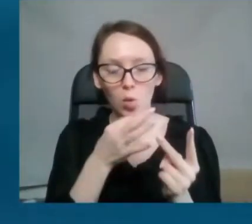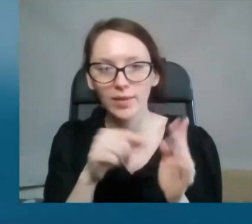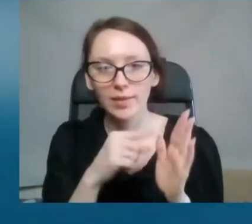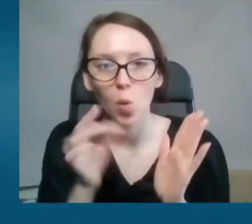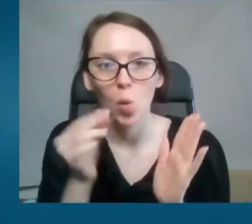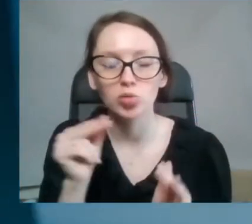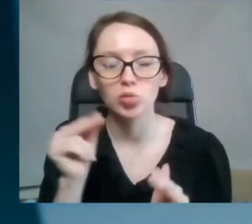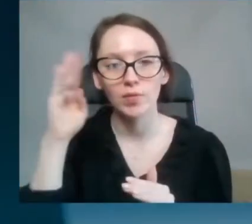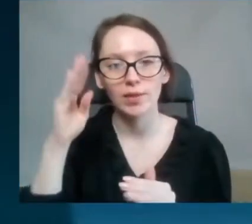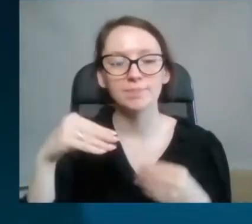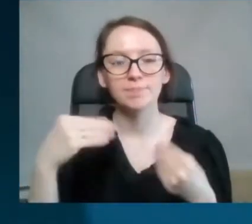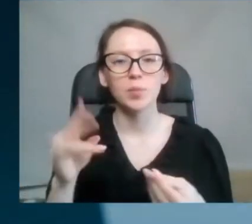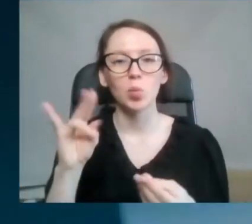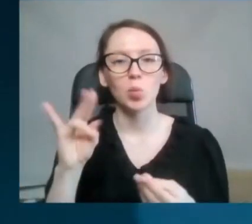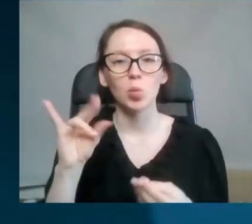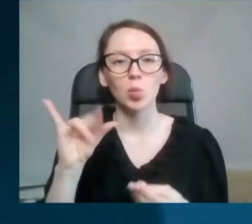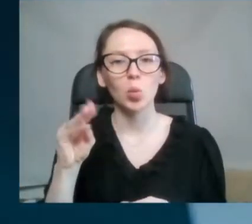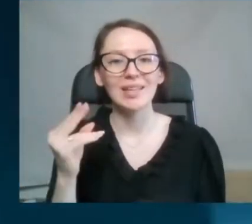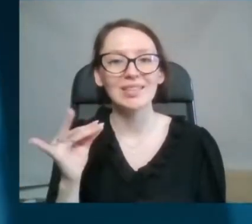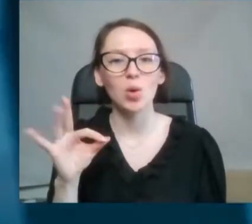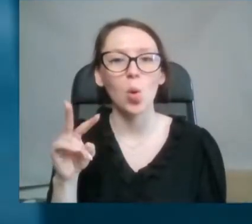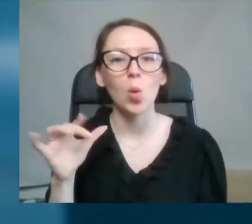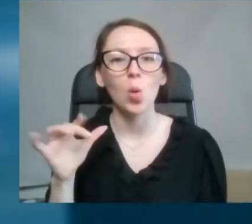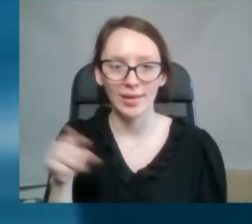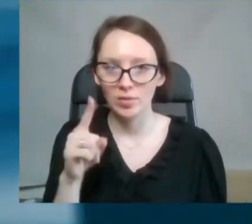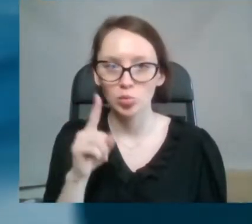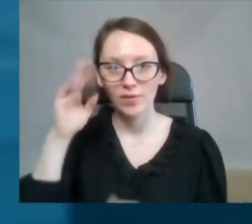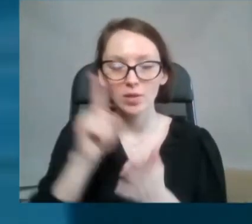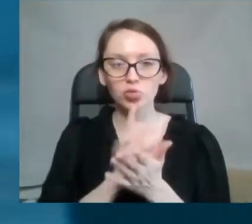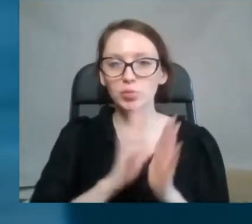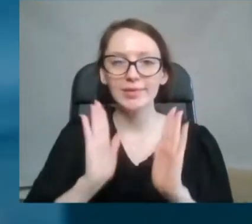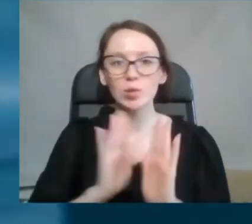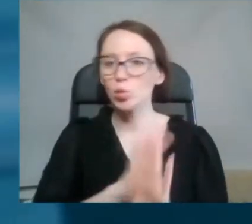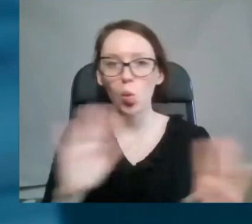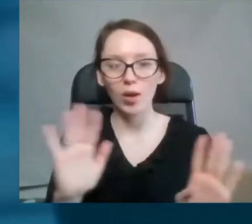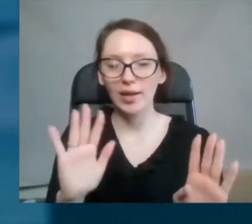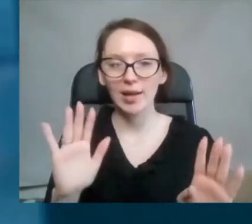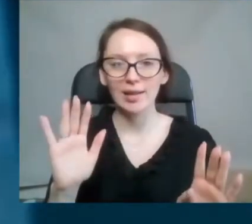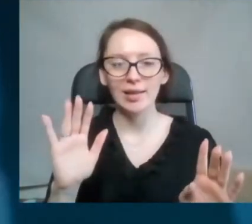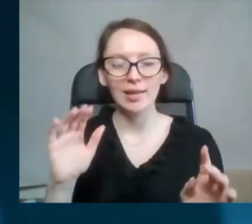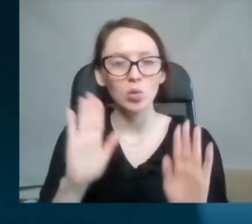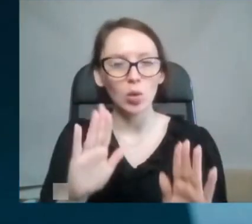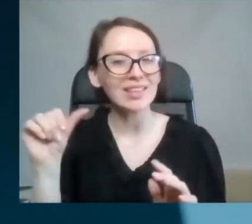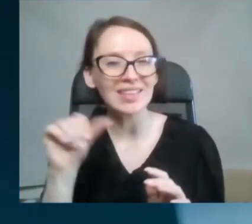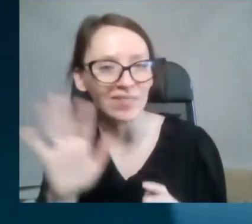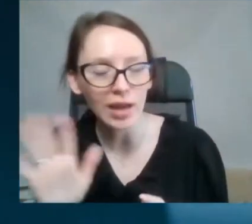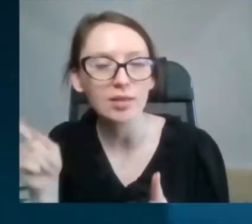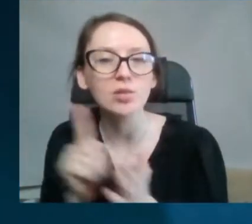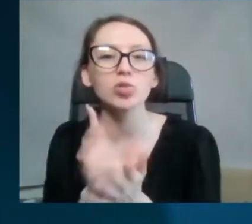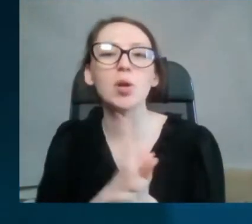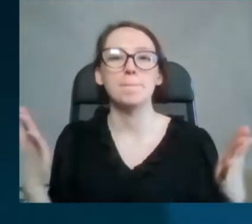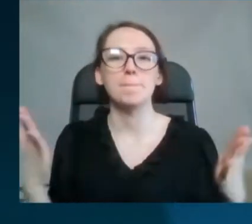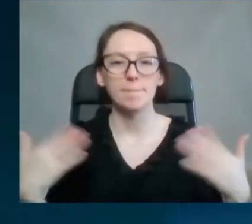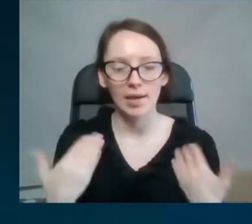нутрициологи. Они говорят, вода должна быть не только не вредной, она должна быть полезной. Она